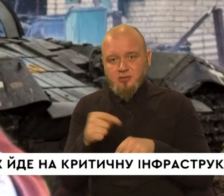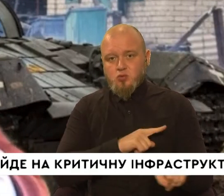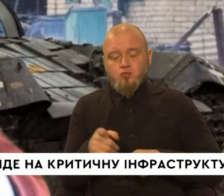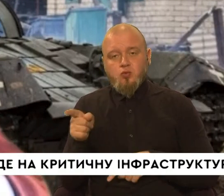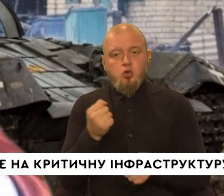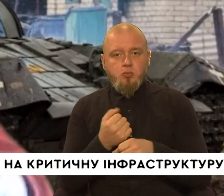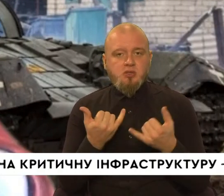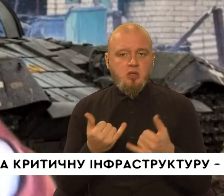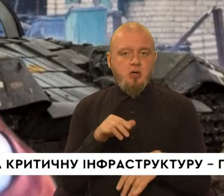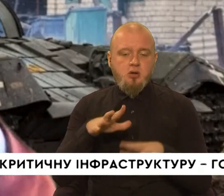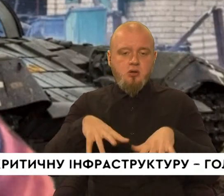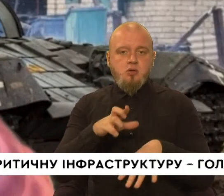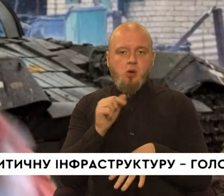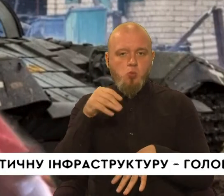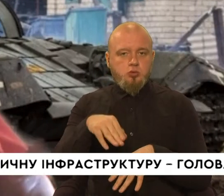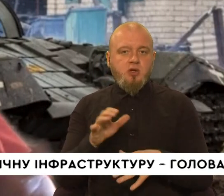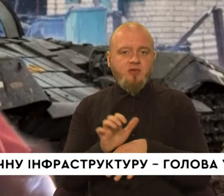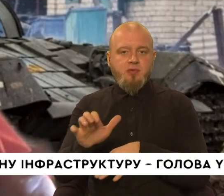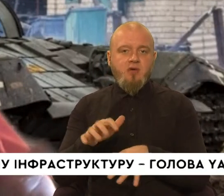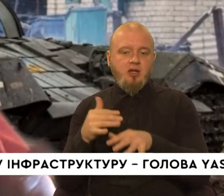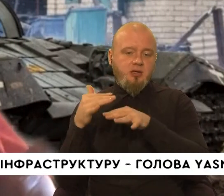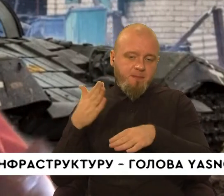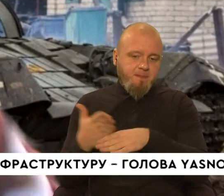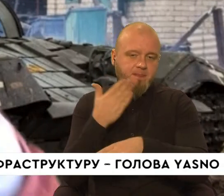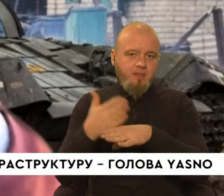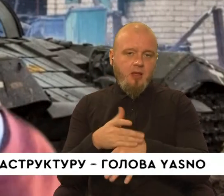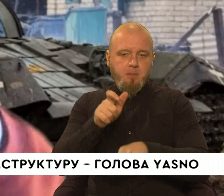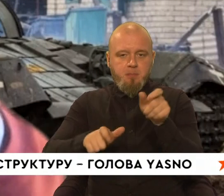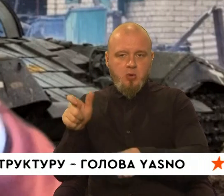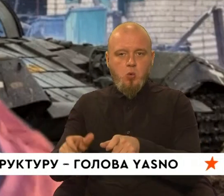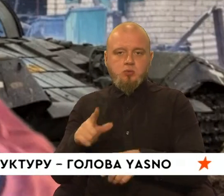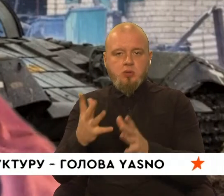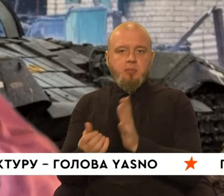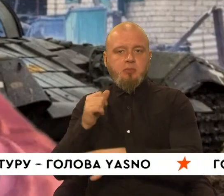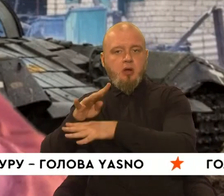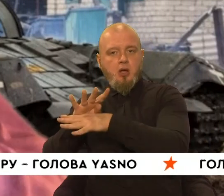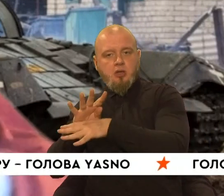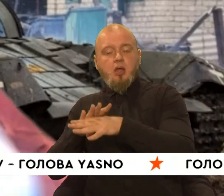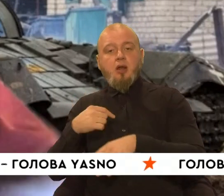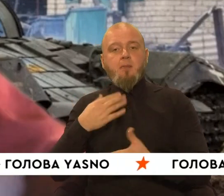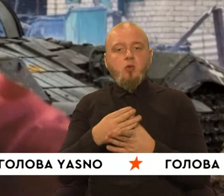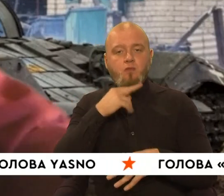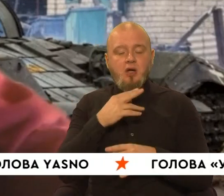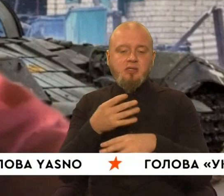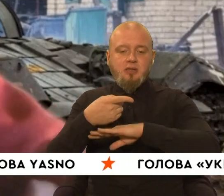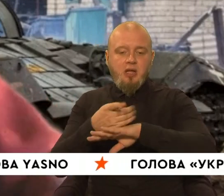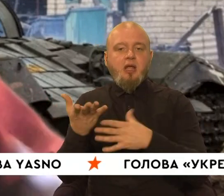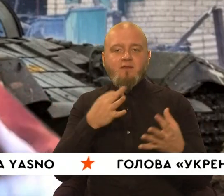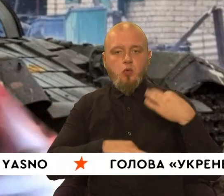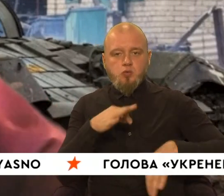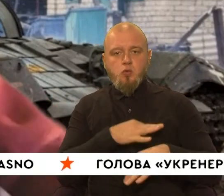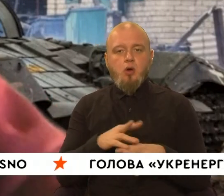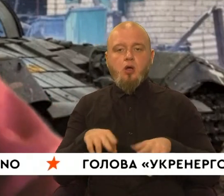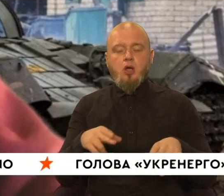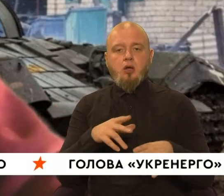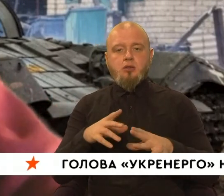що вони роблять зараз у Бахмуті – відправляти хвилю за хвилою піхоту за підтримки артилерії. Я маю на увазі танки, які використовують